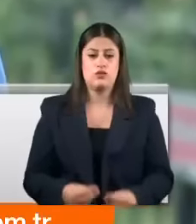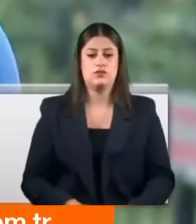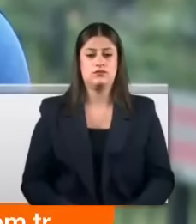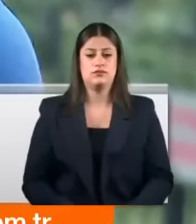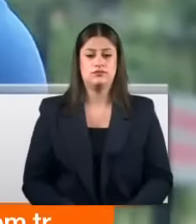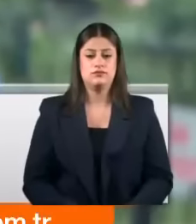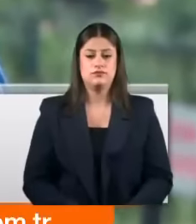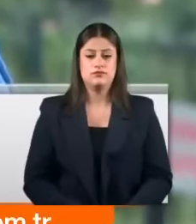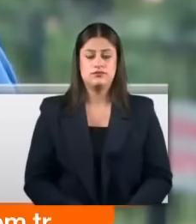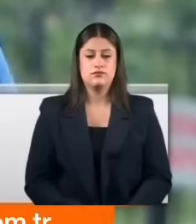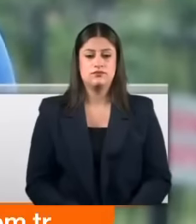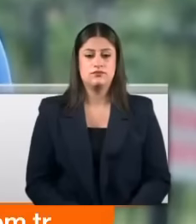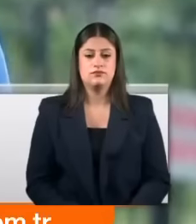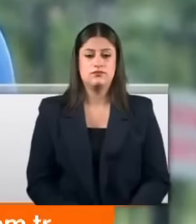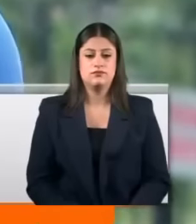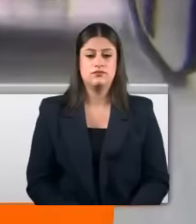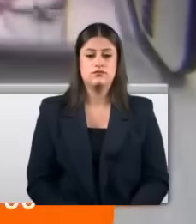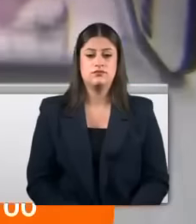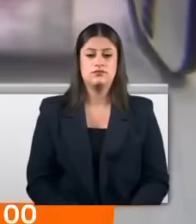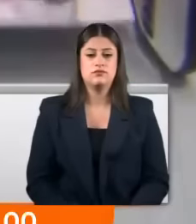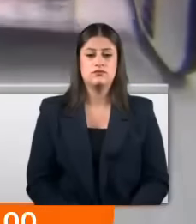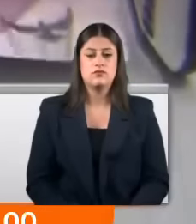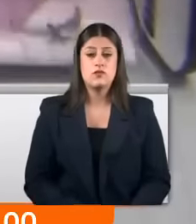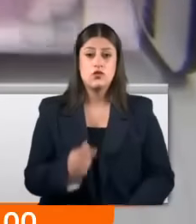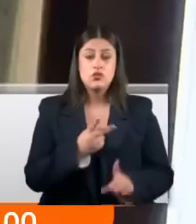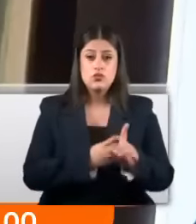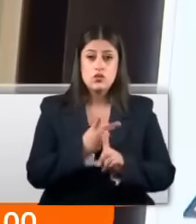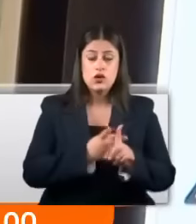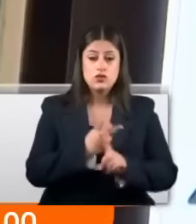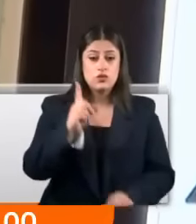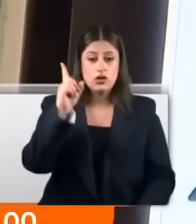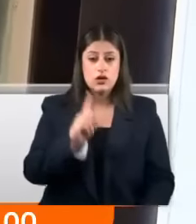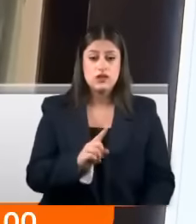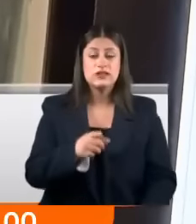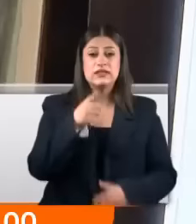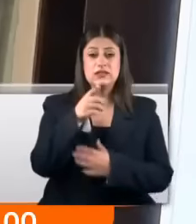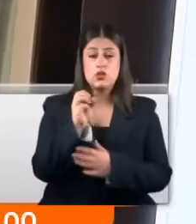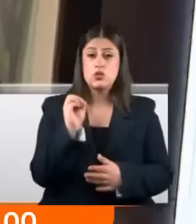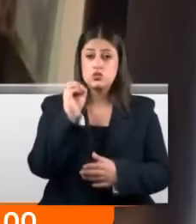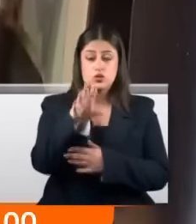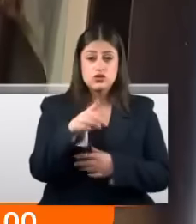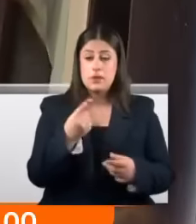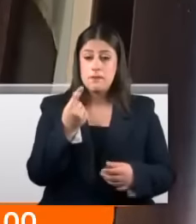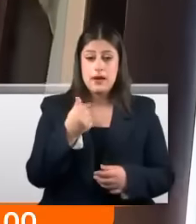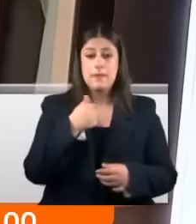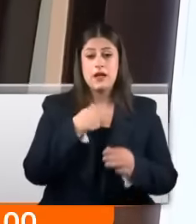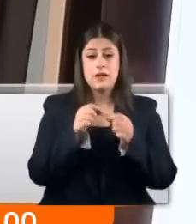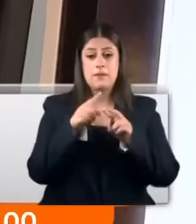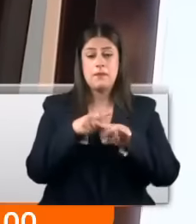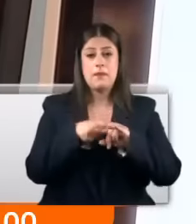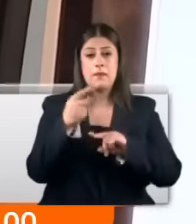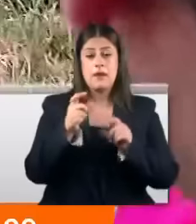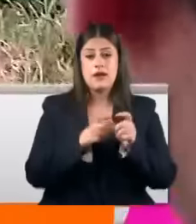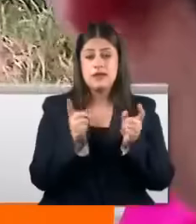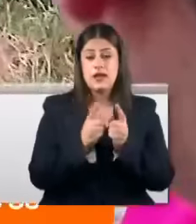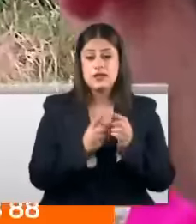ne bir şey var kardeşim. Benim IBAN üzerinden seni dolandırıyor. Dolandırıcı önce size göndereceğim parayı benim bahis hesabıma yatırır mısınız